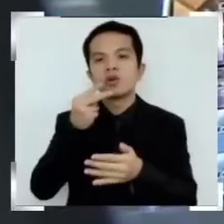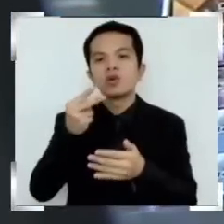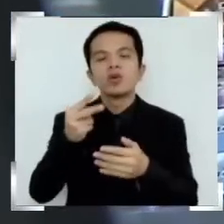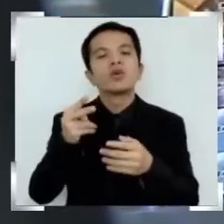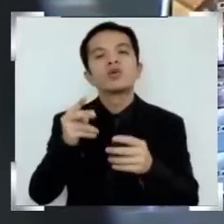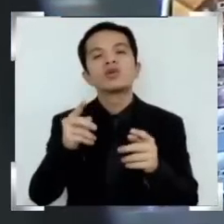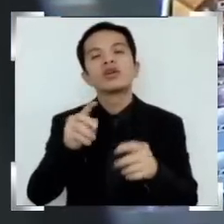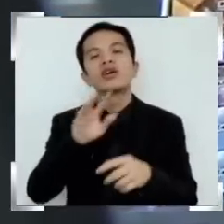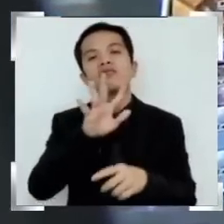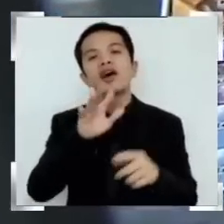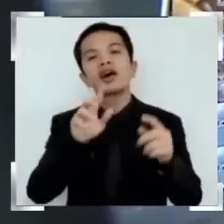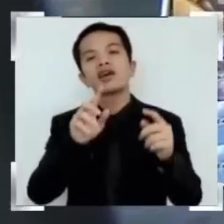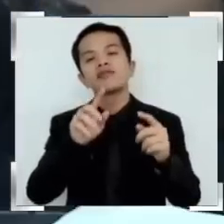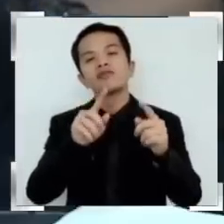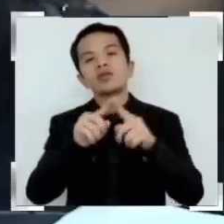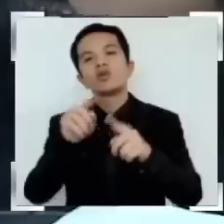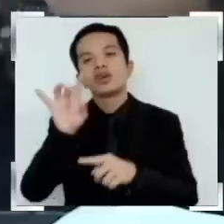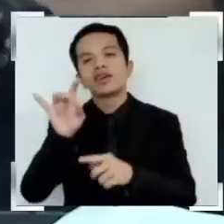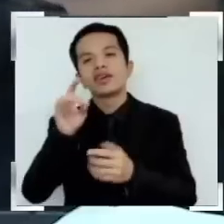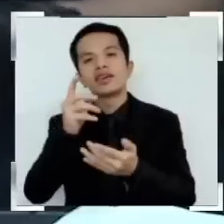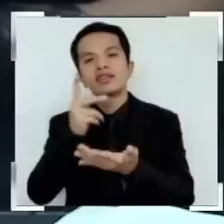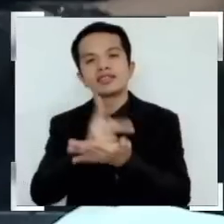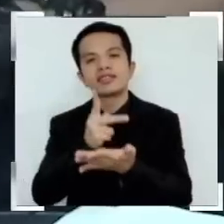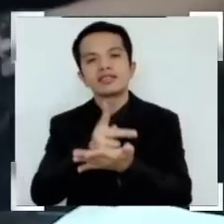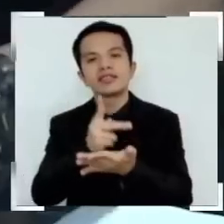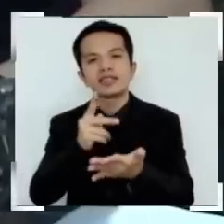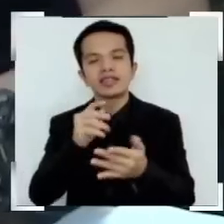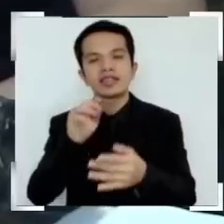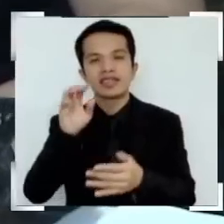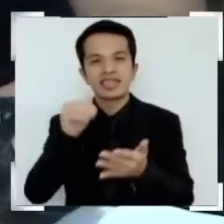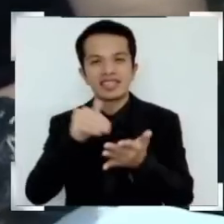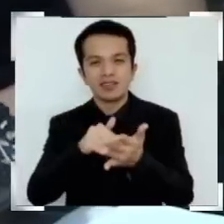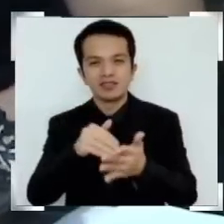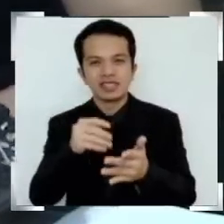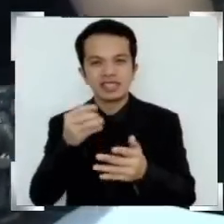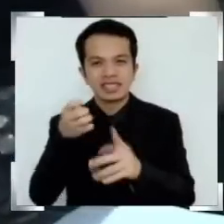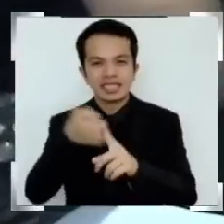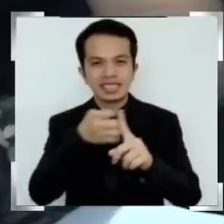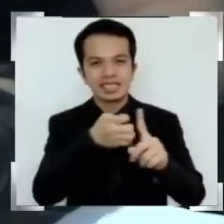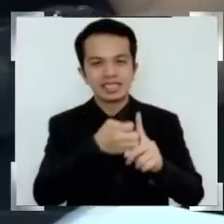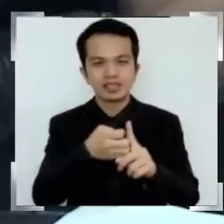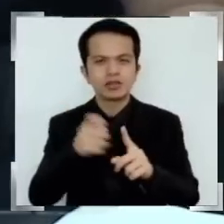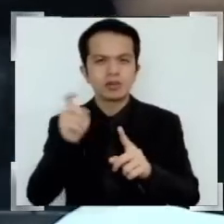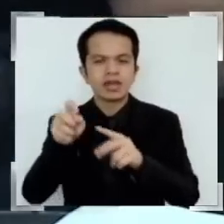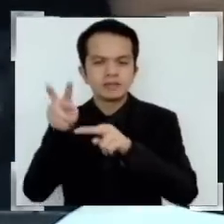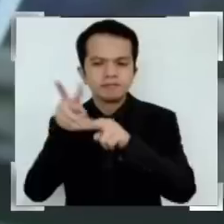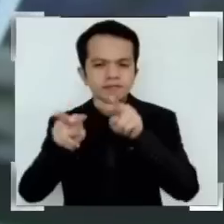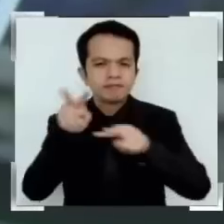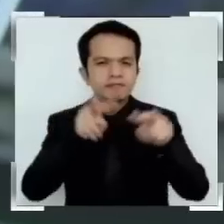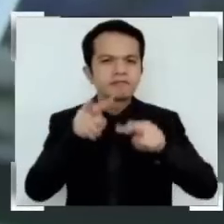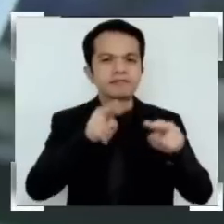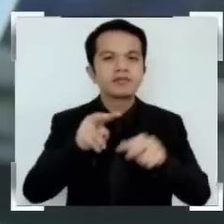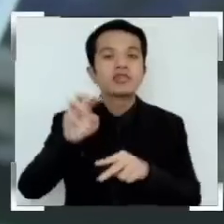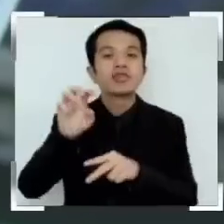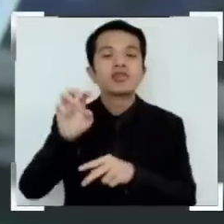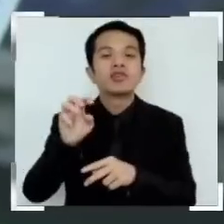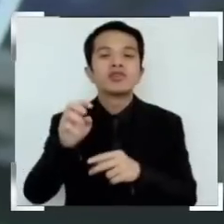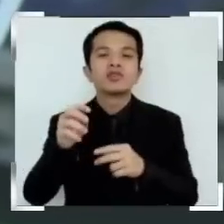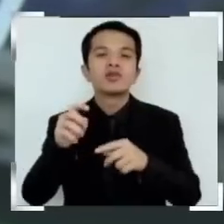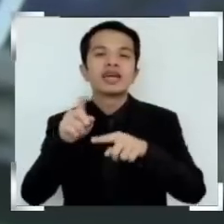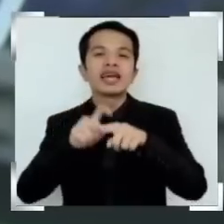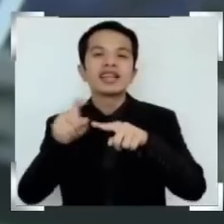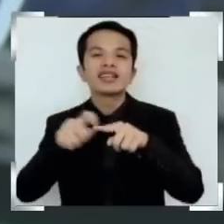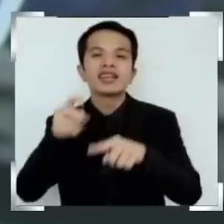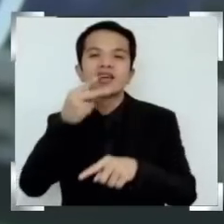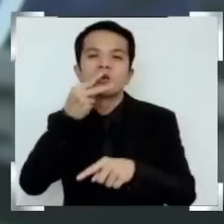to 8,000 pesos ang isang peraso. Kaya dapat daw mabantayan ang bentahan ng e-cigarette o vape sa merkado. Nakakabahala raw kasi